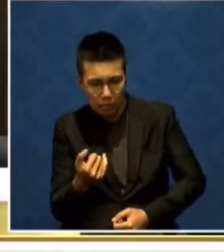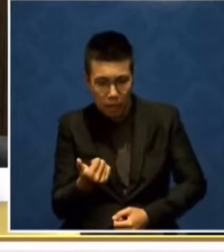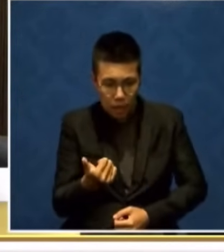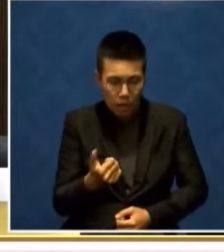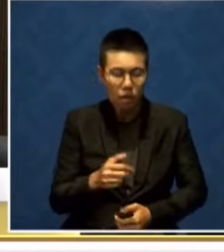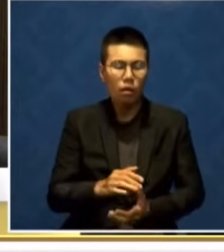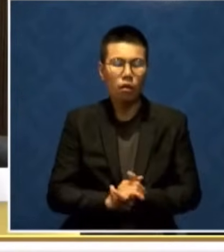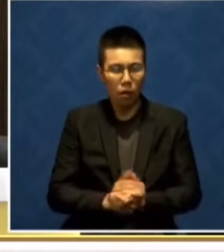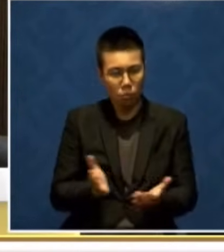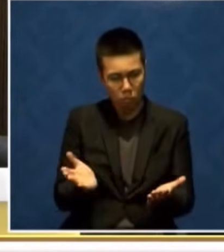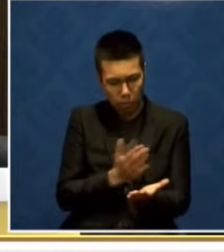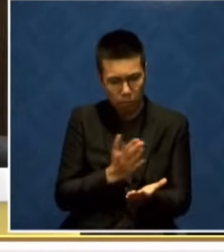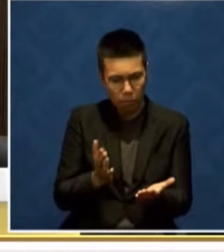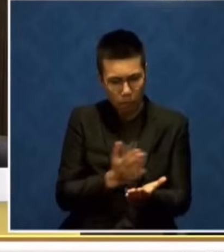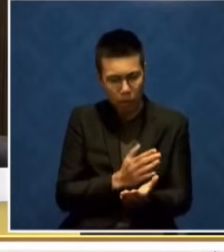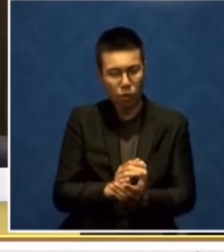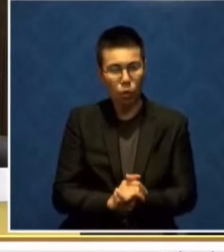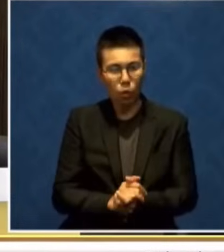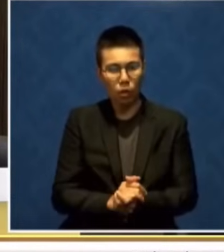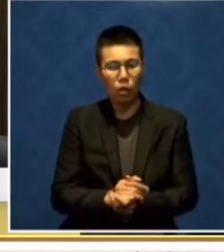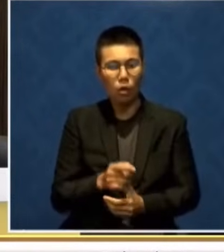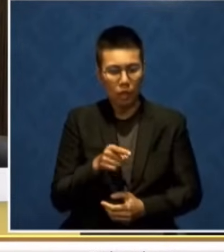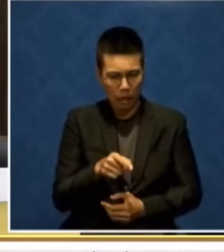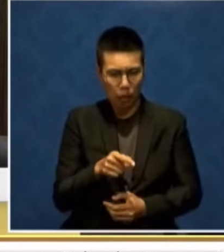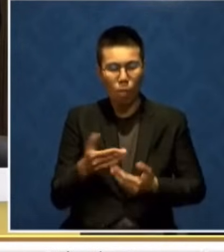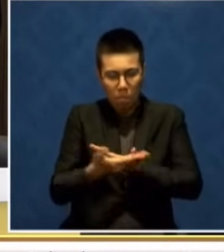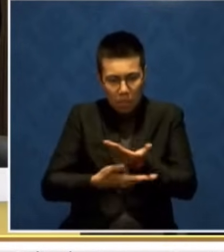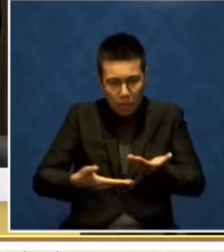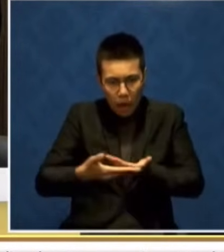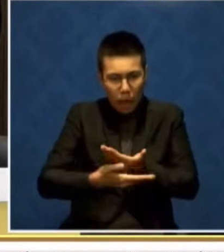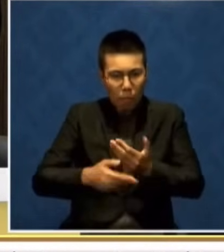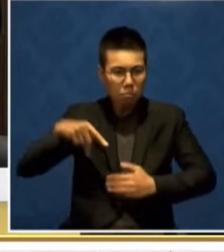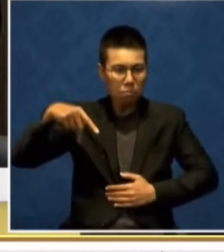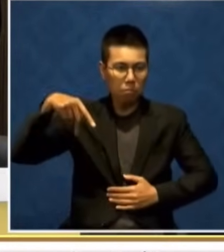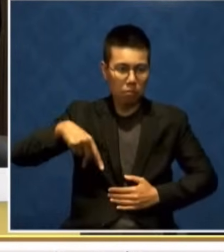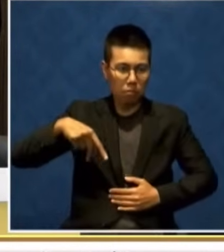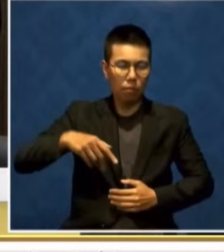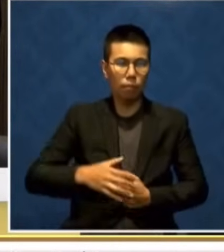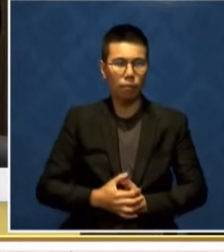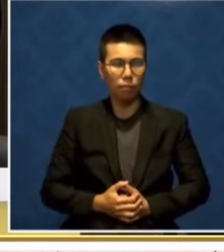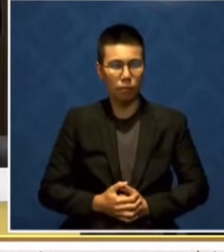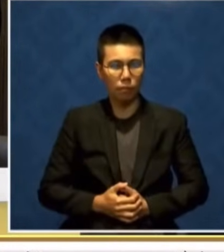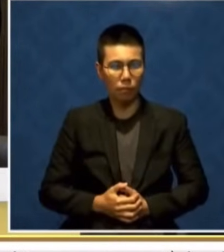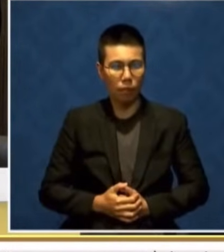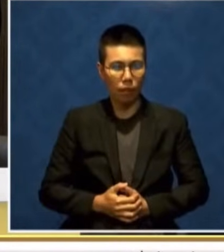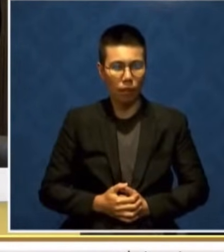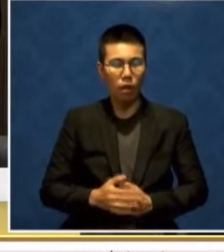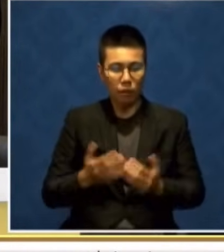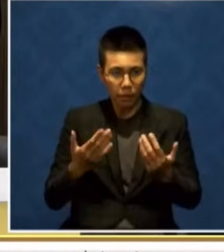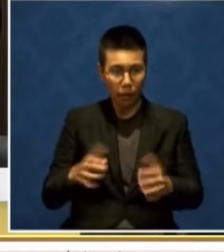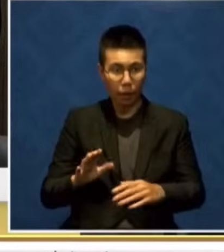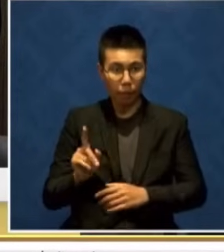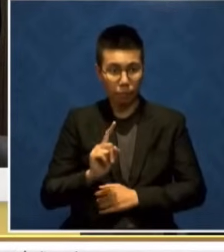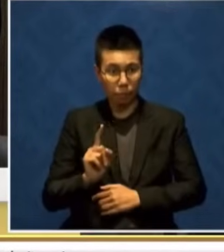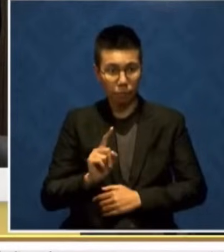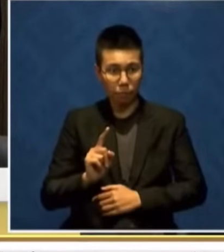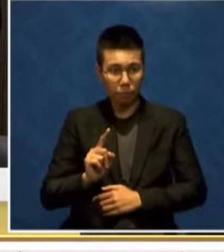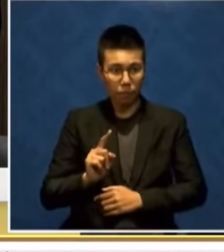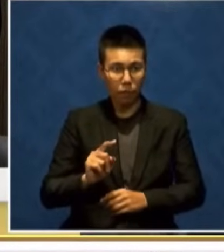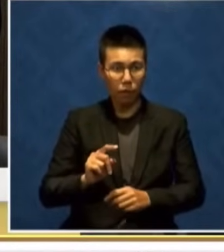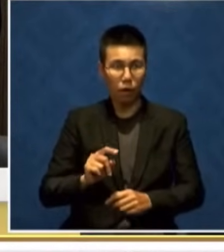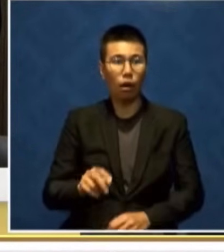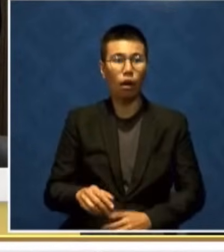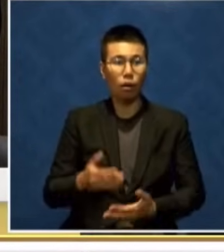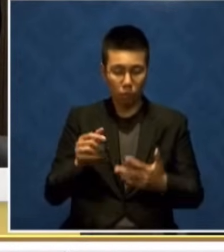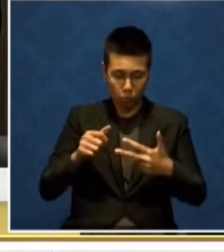เก่งจังเลยคนนี้ต้องได้รับการพิจารณาเป็นพิเศษนอกจากนั้นครับมาสู่ขั้นตอนที่ 2